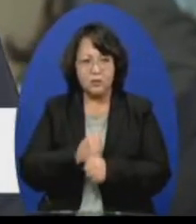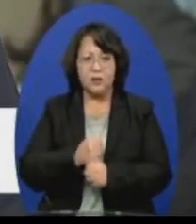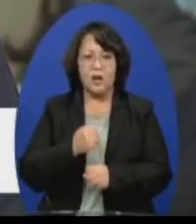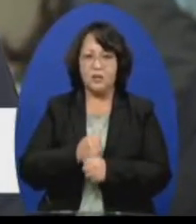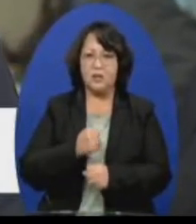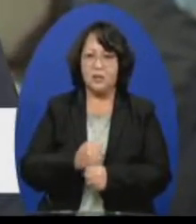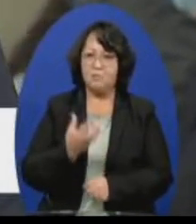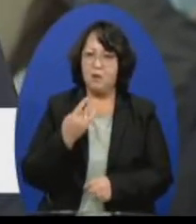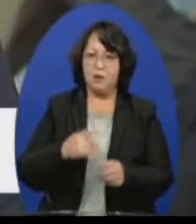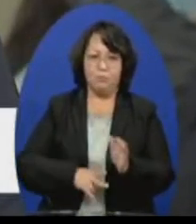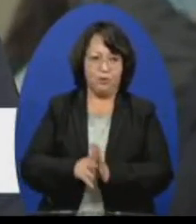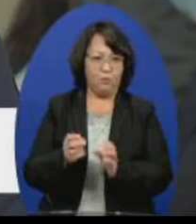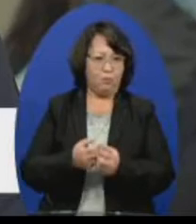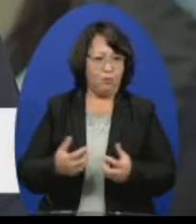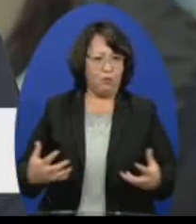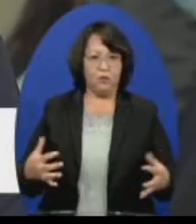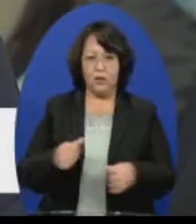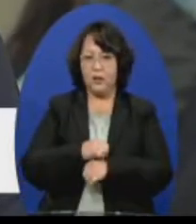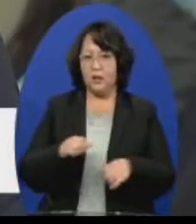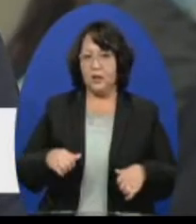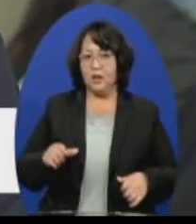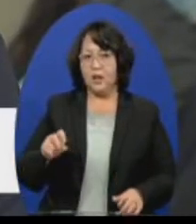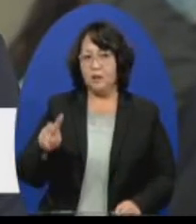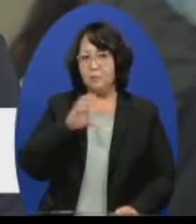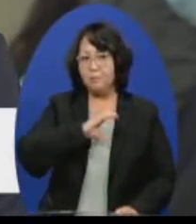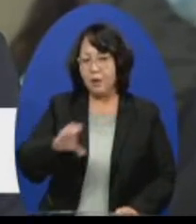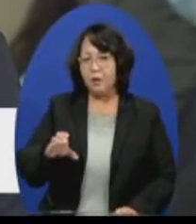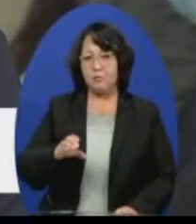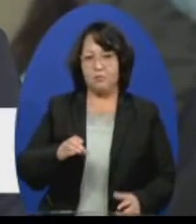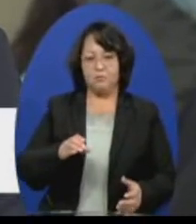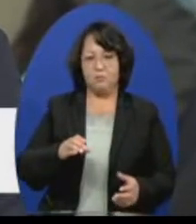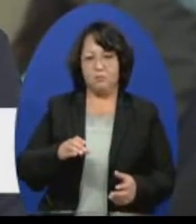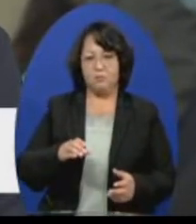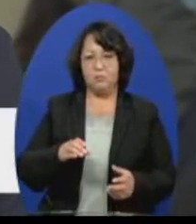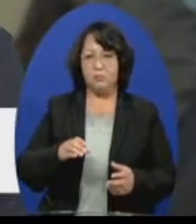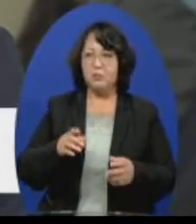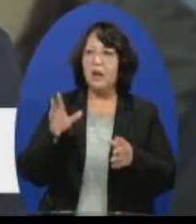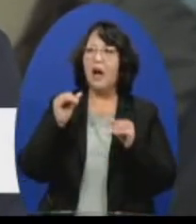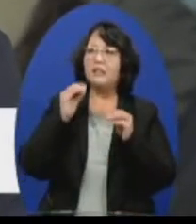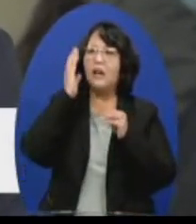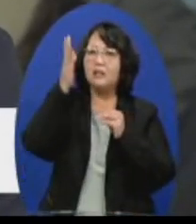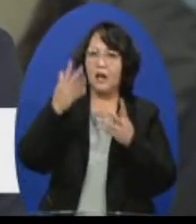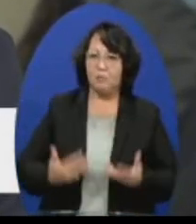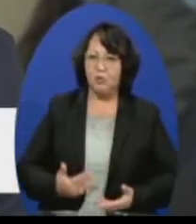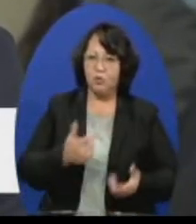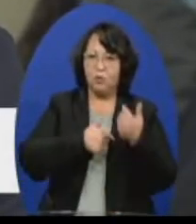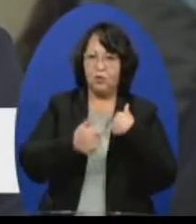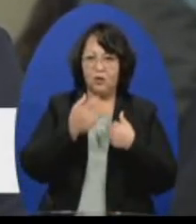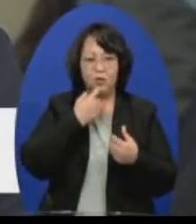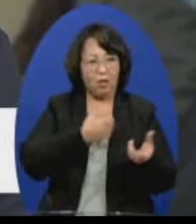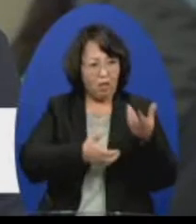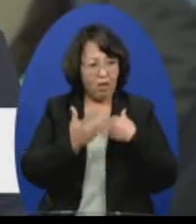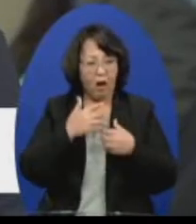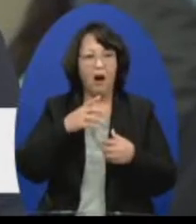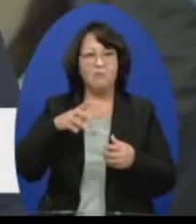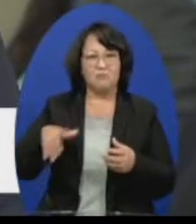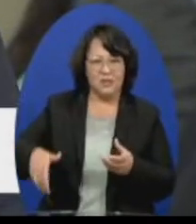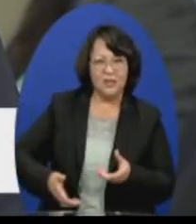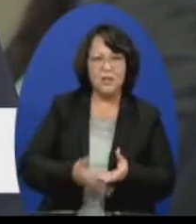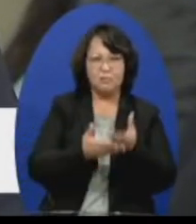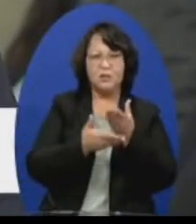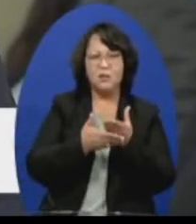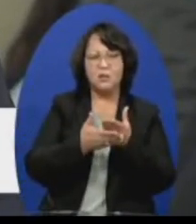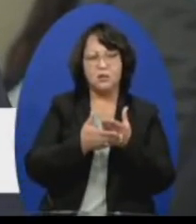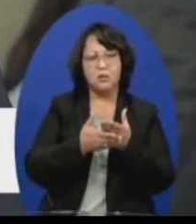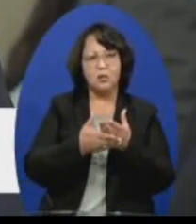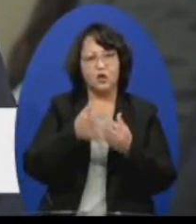амьдралаа авч явж байгаа ажлын байр бий болгож байгаа энэ иргэдийг, энэ аж ахуйн нэгжлүүдийг бид нар дэмжиж, эргэжж энэ улс орны хөгжилд том хөв нэмэр оруулна шүү дээ. Мэдээж